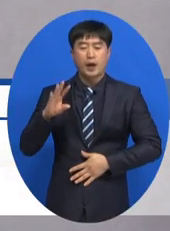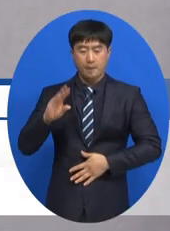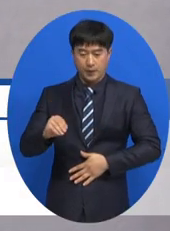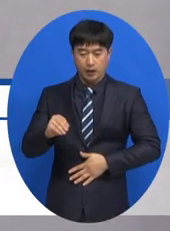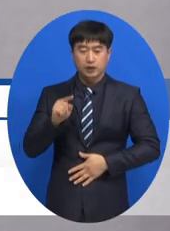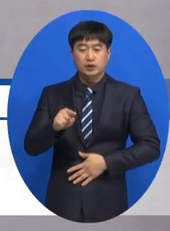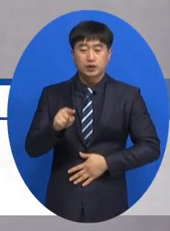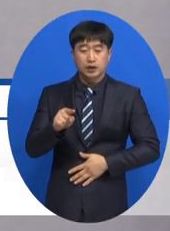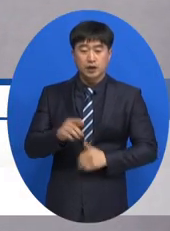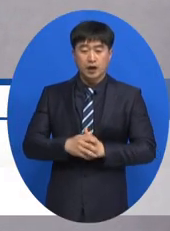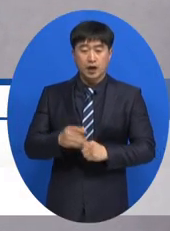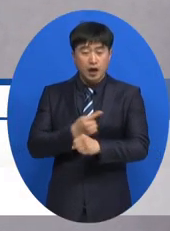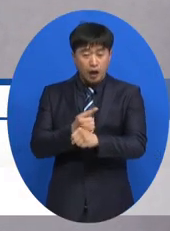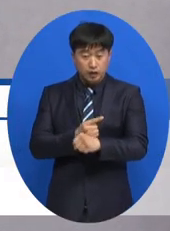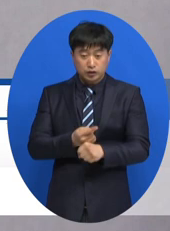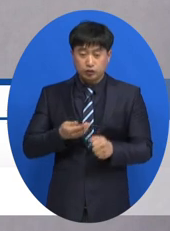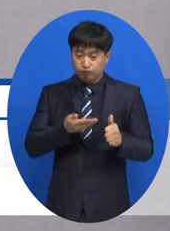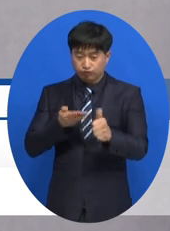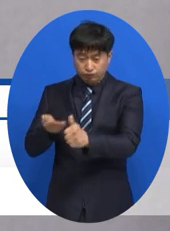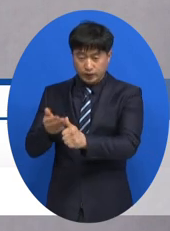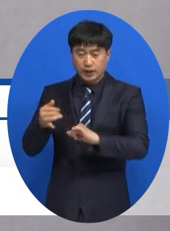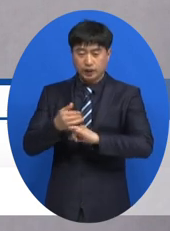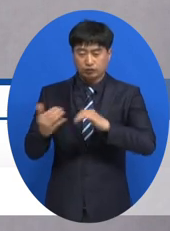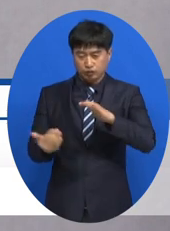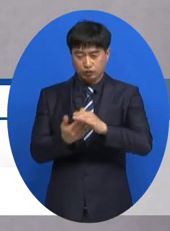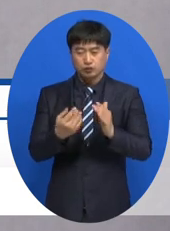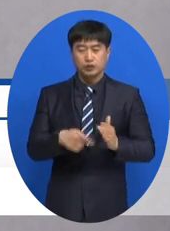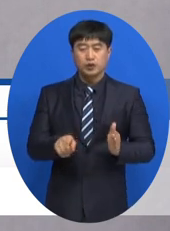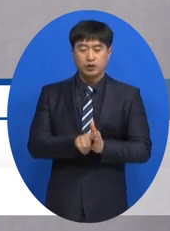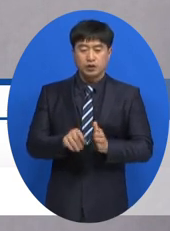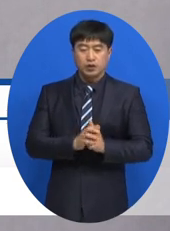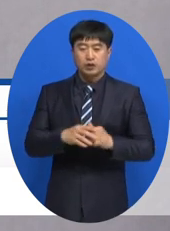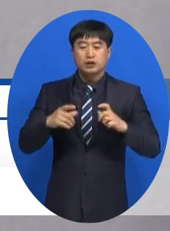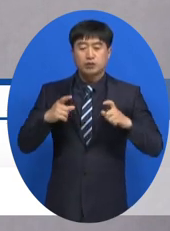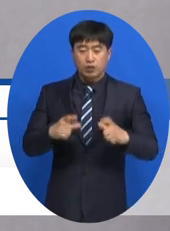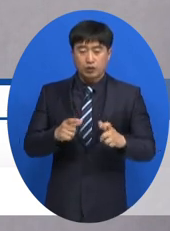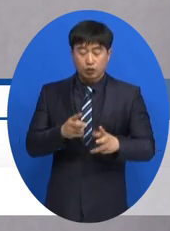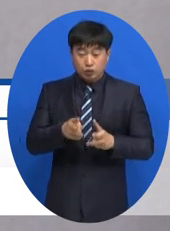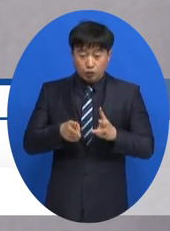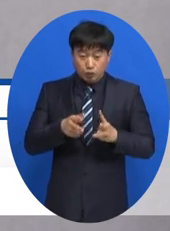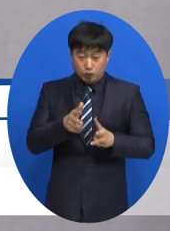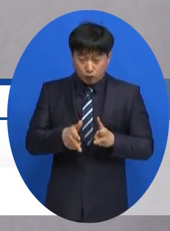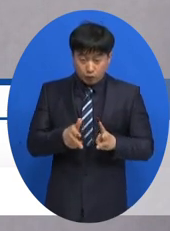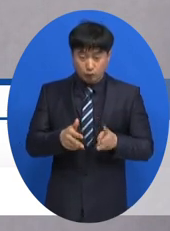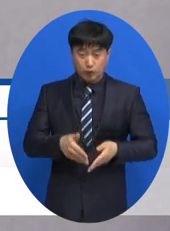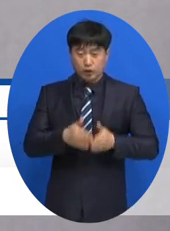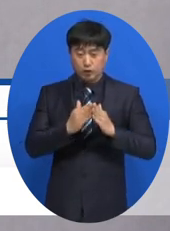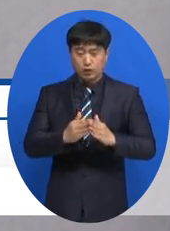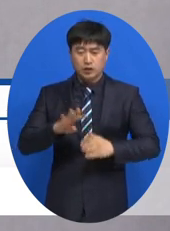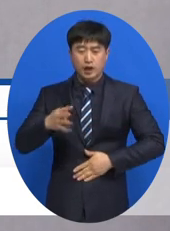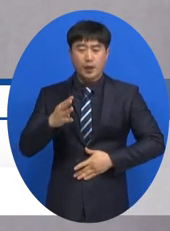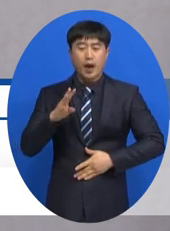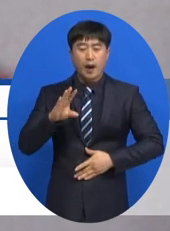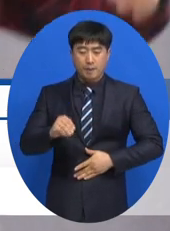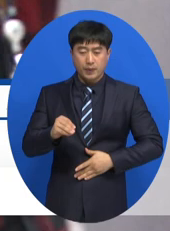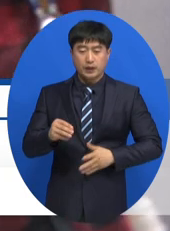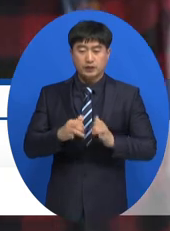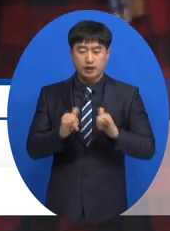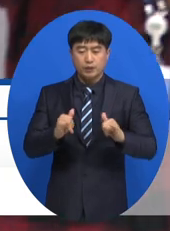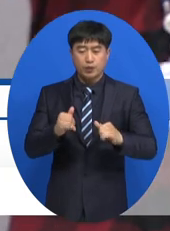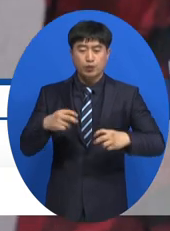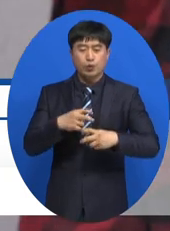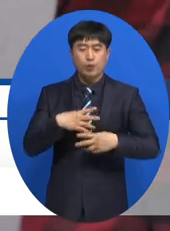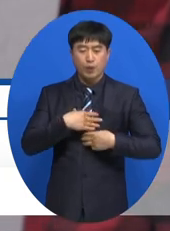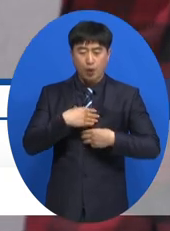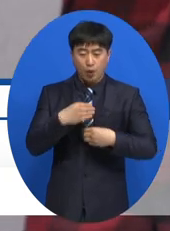이분들에게 하루에 1시간씩 돌려드리겠다는 약속 지키기 위해서 이 광역철도망을 깔아서 우리 400만 주민에게 교통